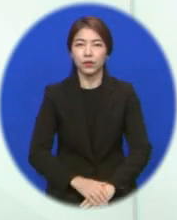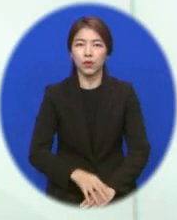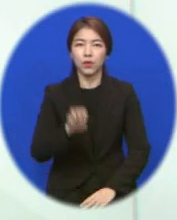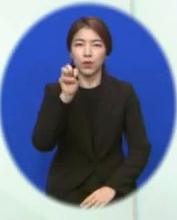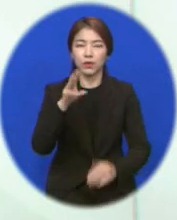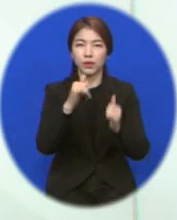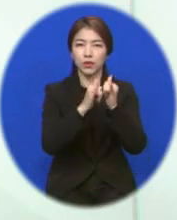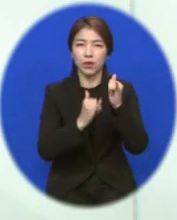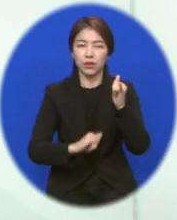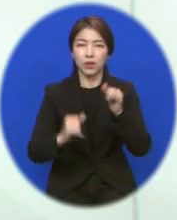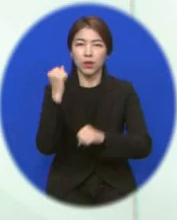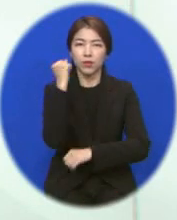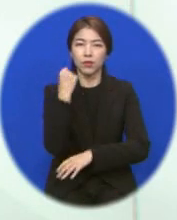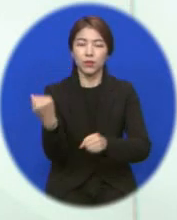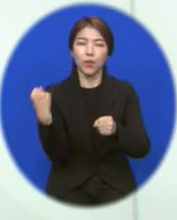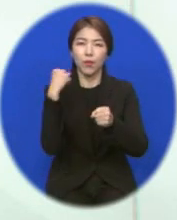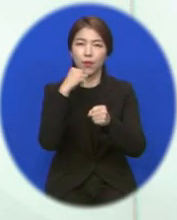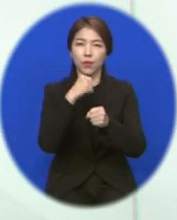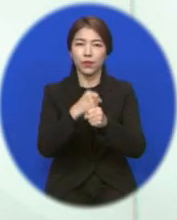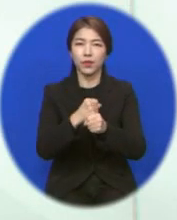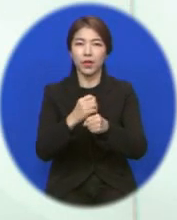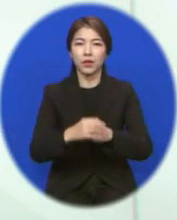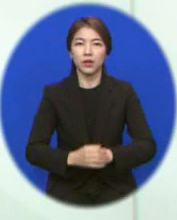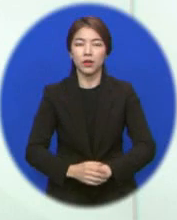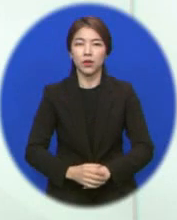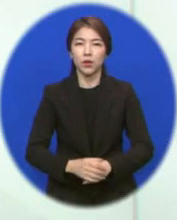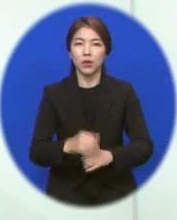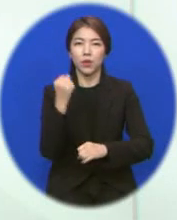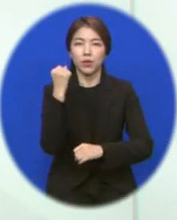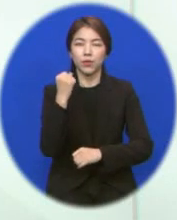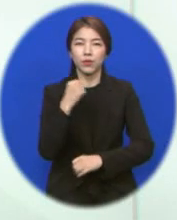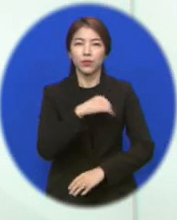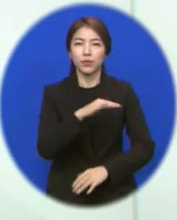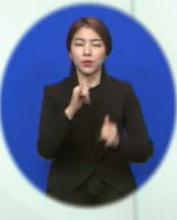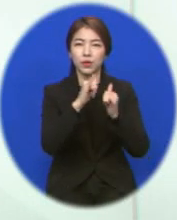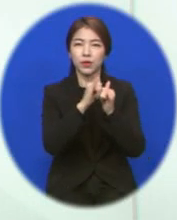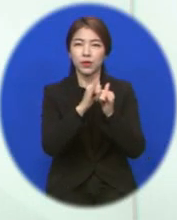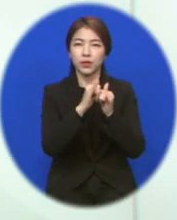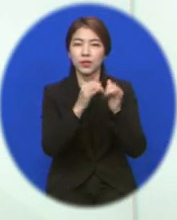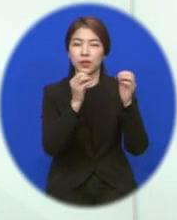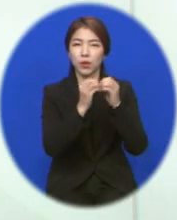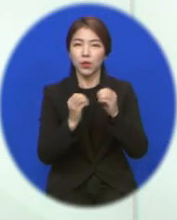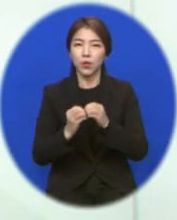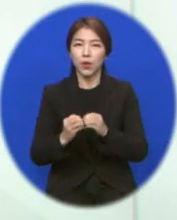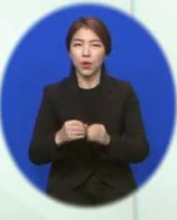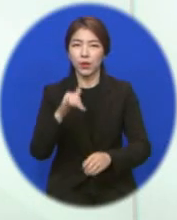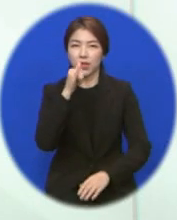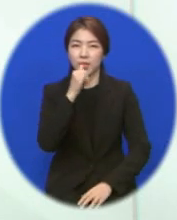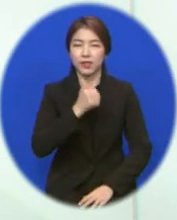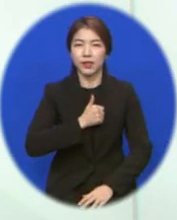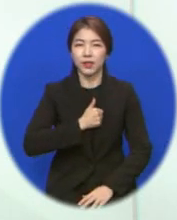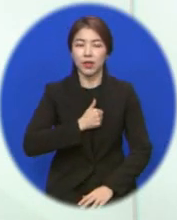광주의역사적뿌리를복원하여 우리가풍부한전통을가진시민으로서자긍심을가질수있도록하겠습니다 .